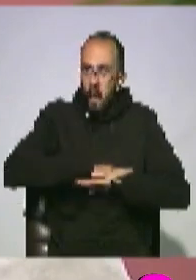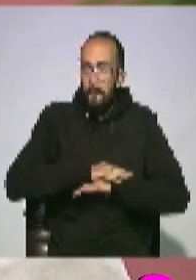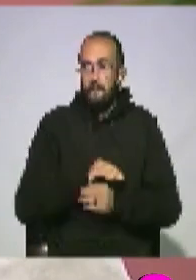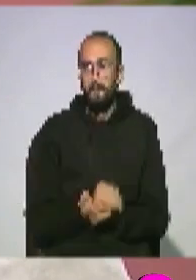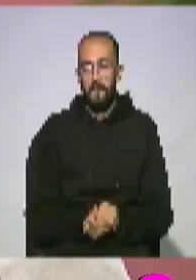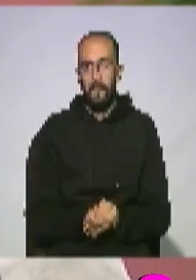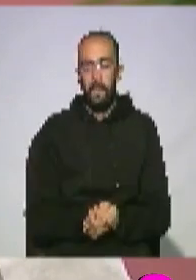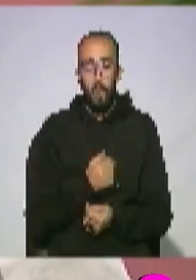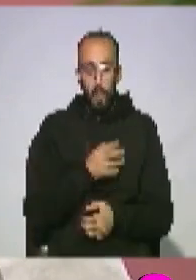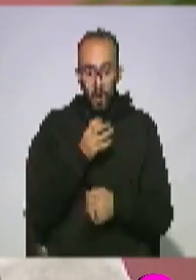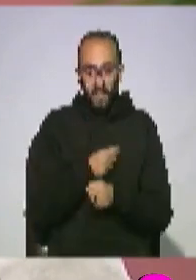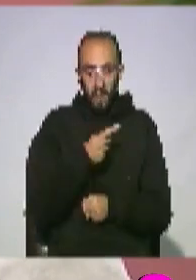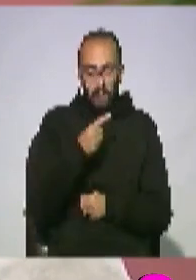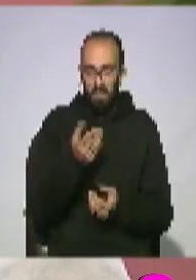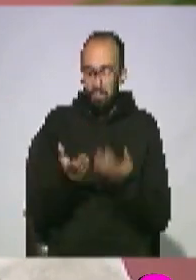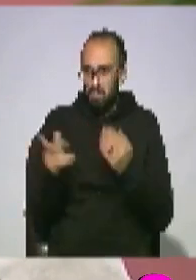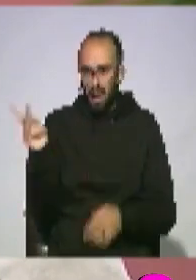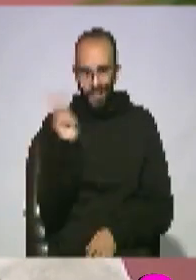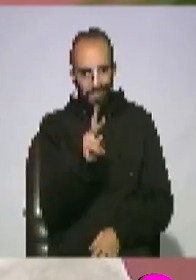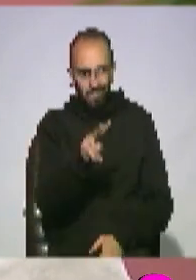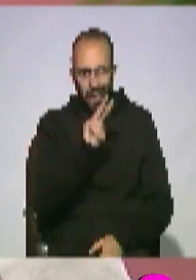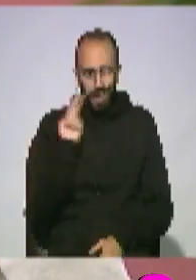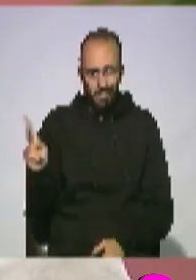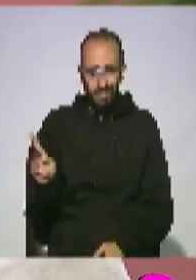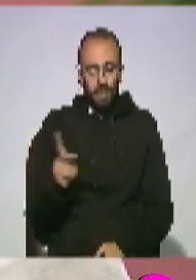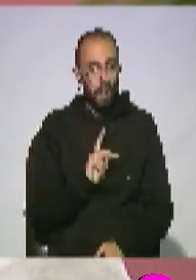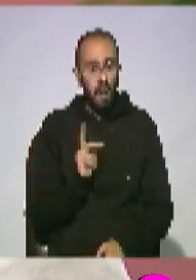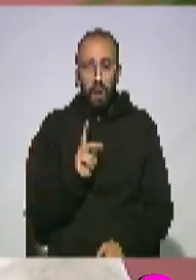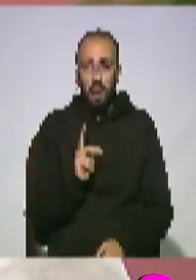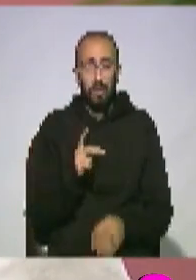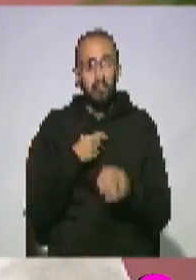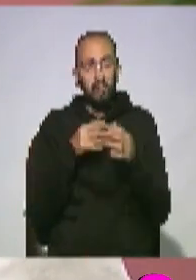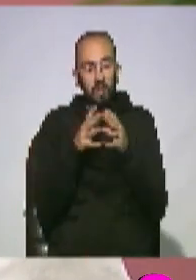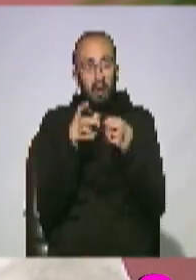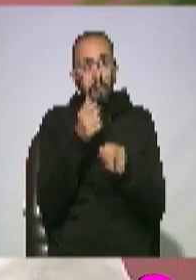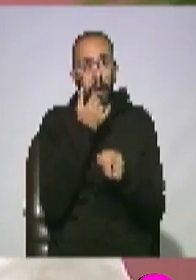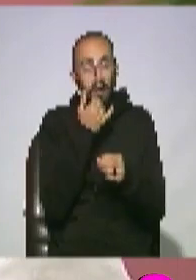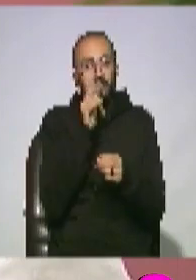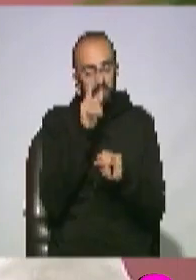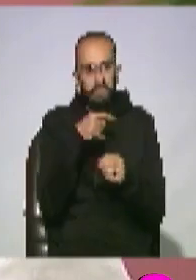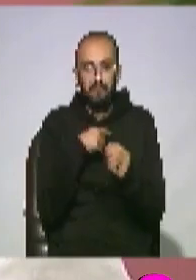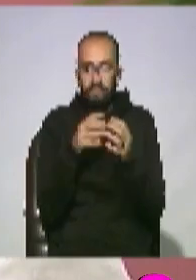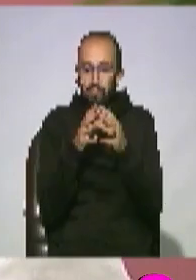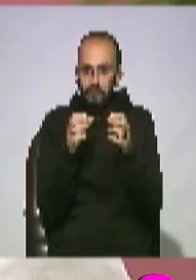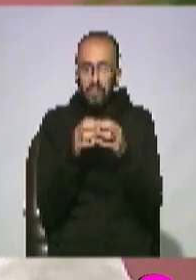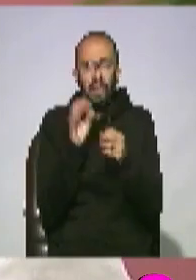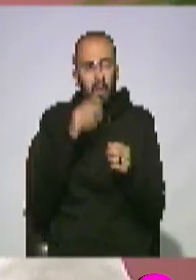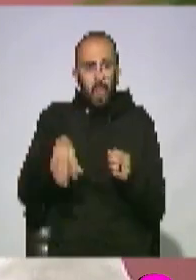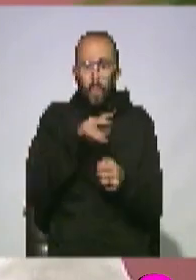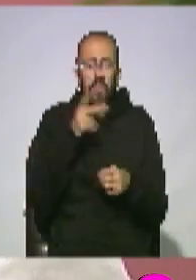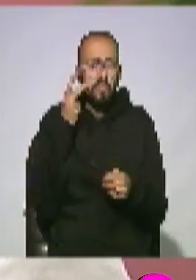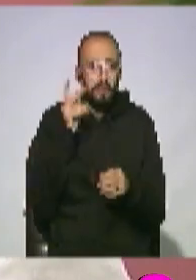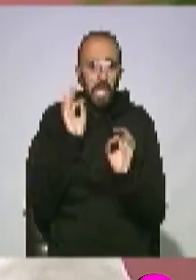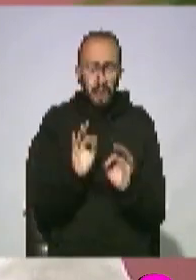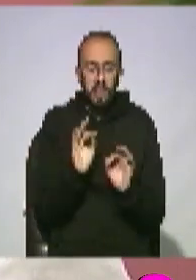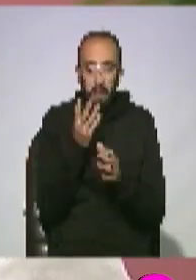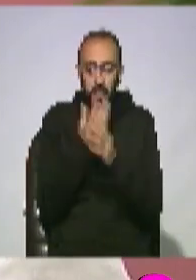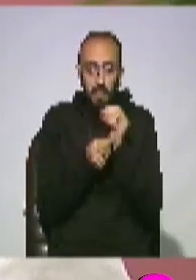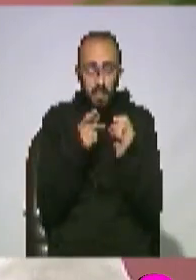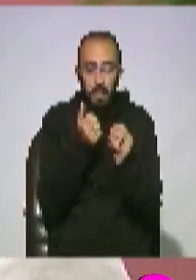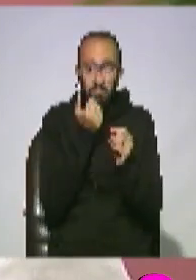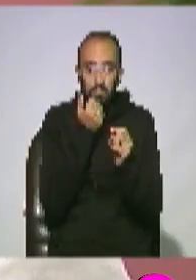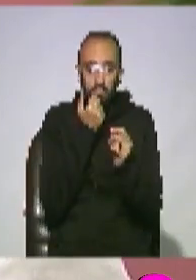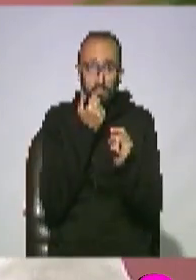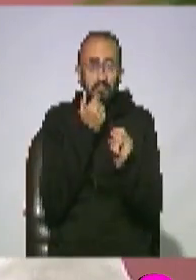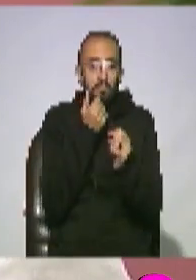الثقة وعدم المقارنة بالاخرين، الشرح للخطأ. يعني وارد كلنا بنخطئ، الطفل بيخطئ او